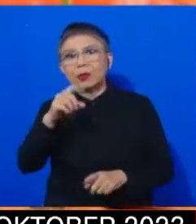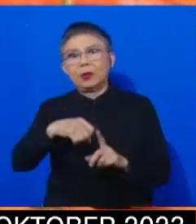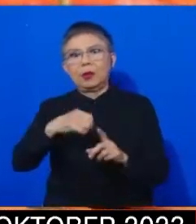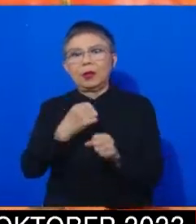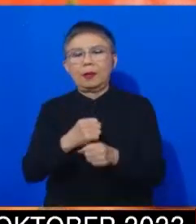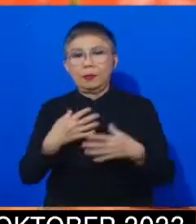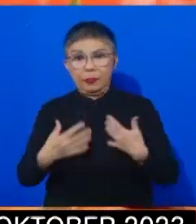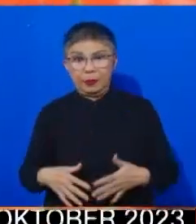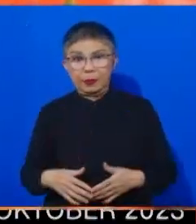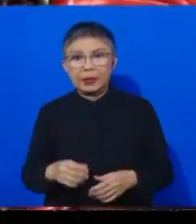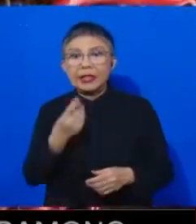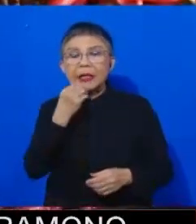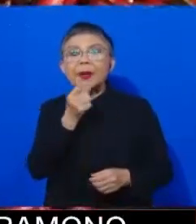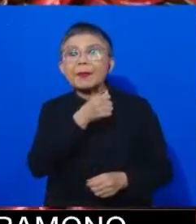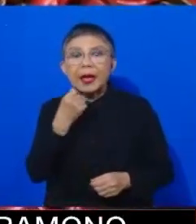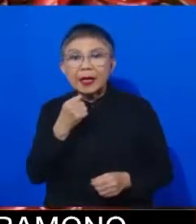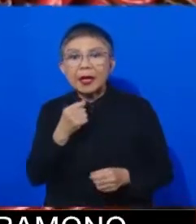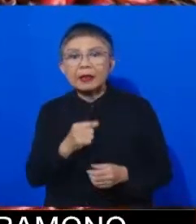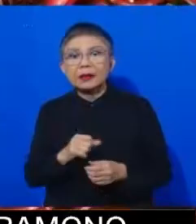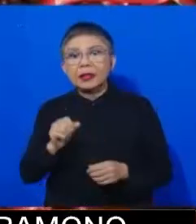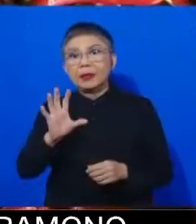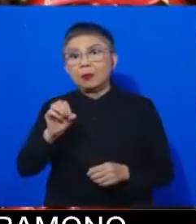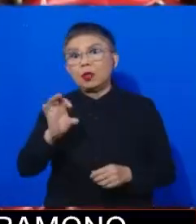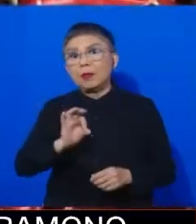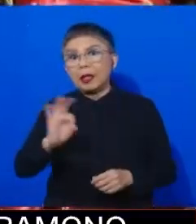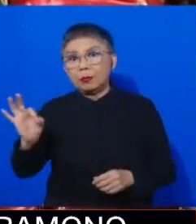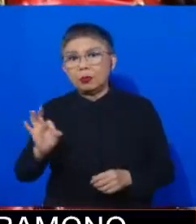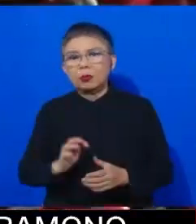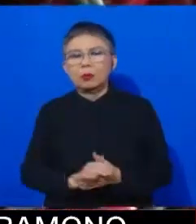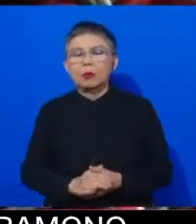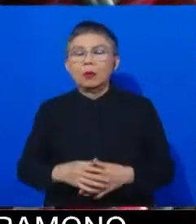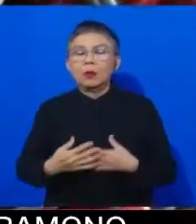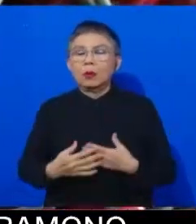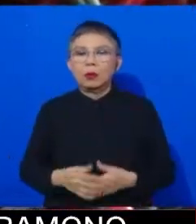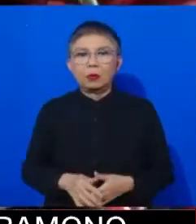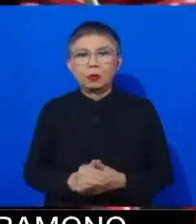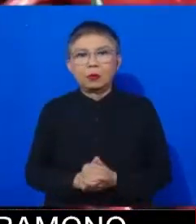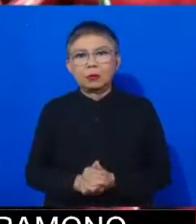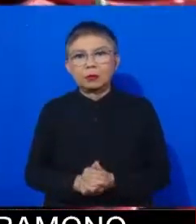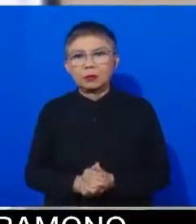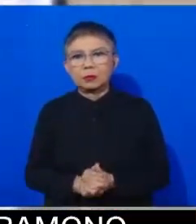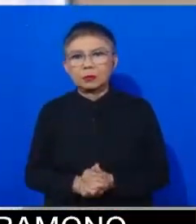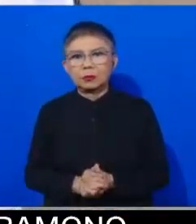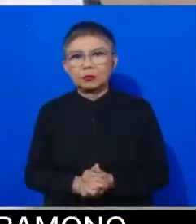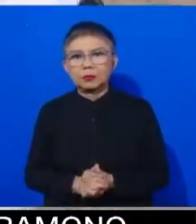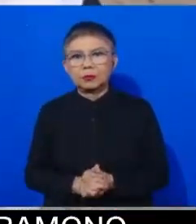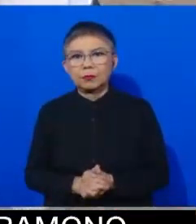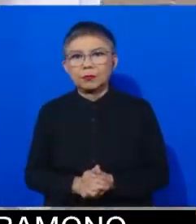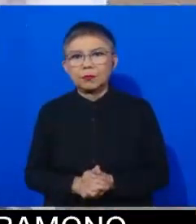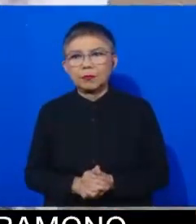kilogram. Cabai merah juga tembus di angka Rp50.000 dari Rp40.000 per kilogram.